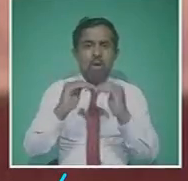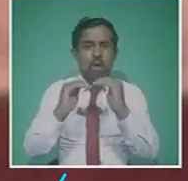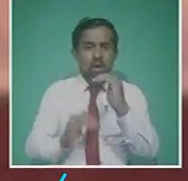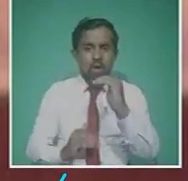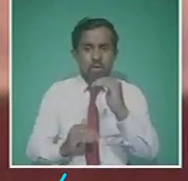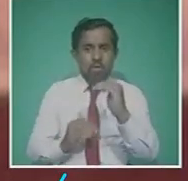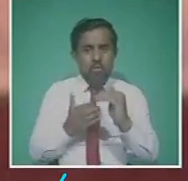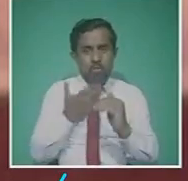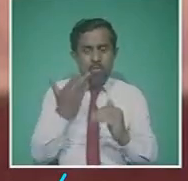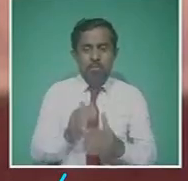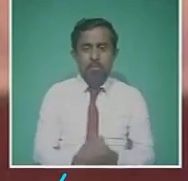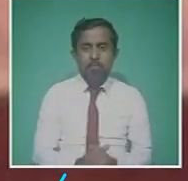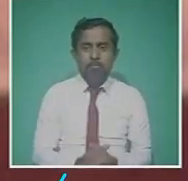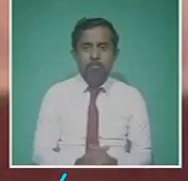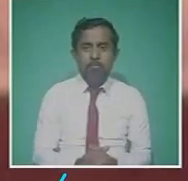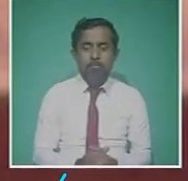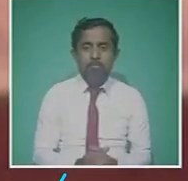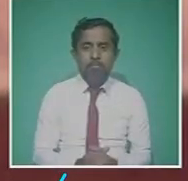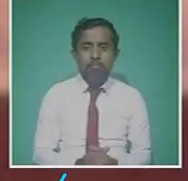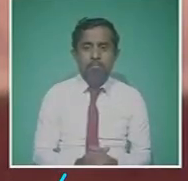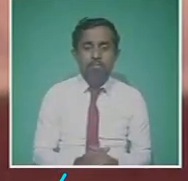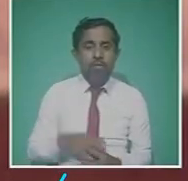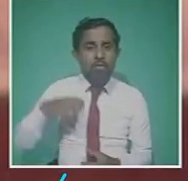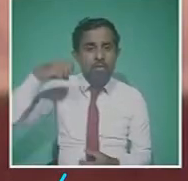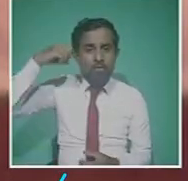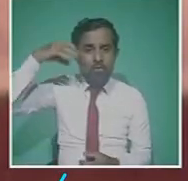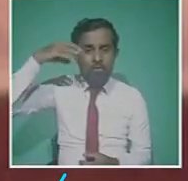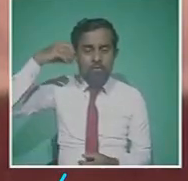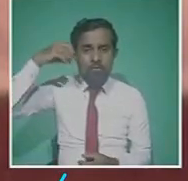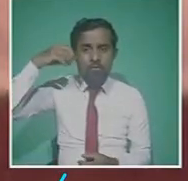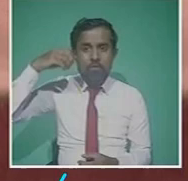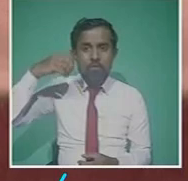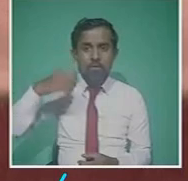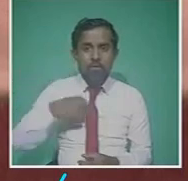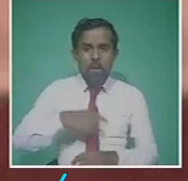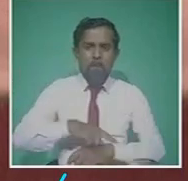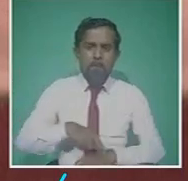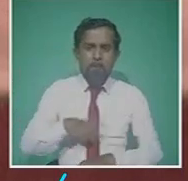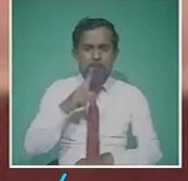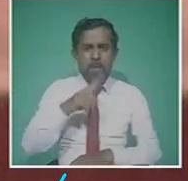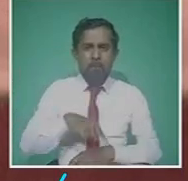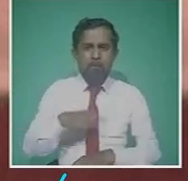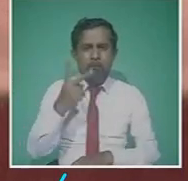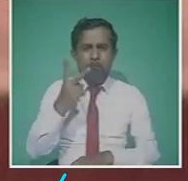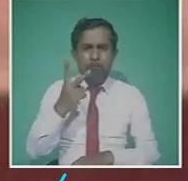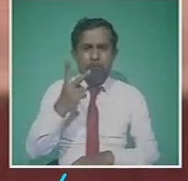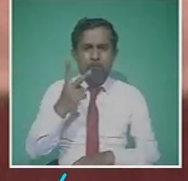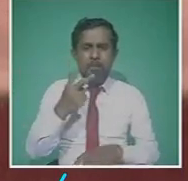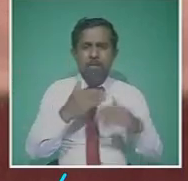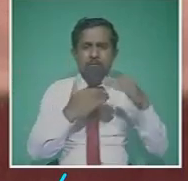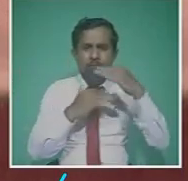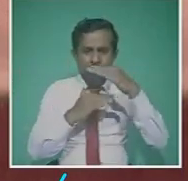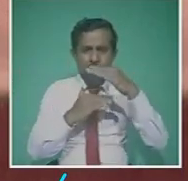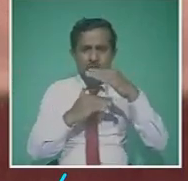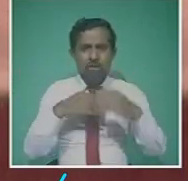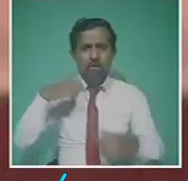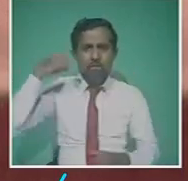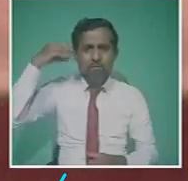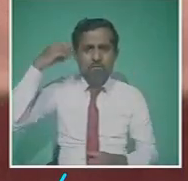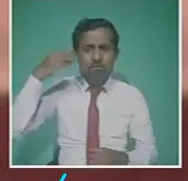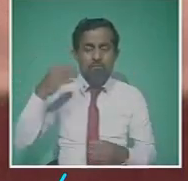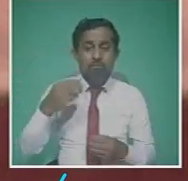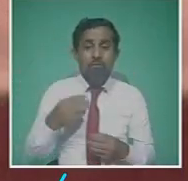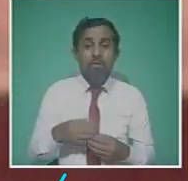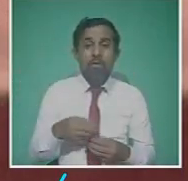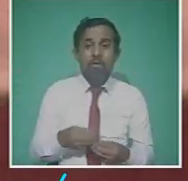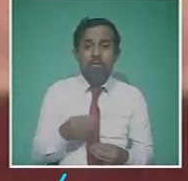ගන්න පුළුවන් වෙලා තියෙනවා ඒ නිසා අද විදුලිය අපිට මං හිතන්නේ පැයකට දෙකකට වගේ සීමා වෙන විදියට විදුලිය ලබා දෙන්න